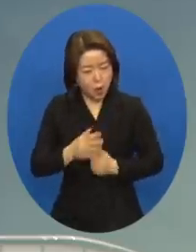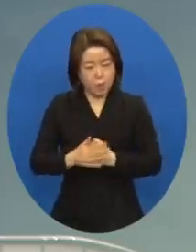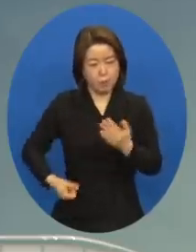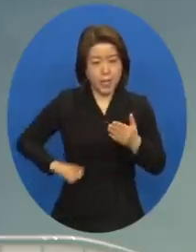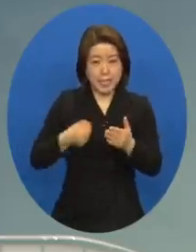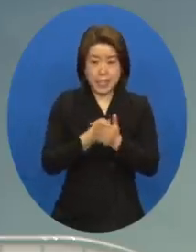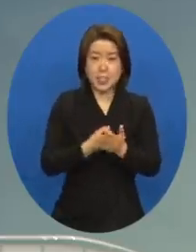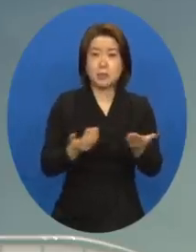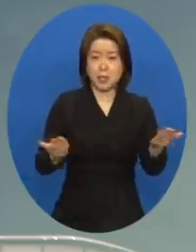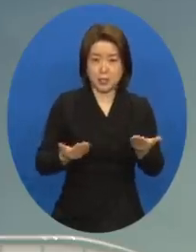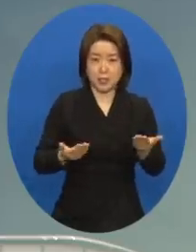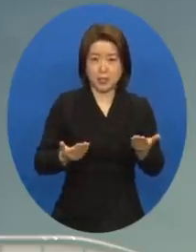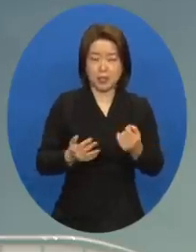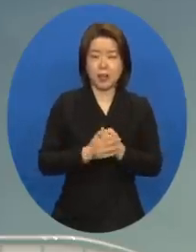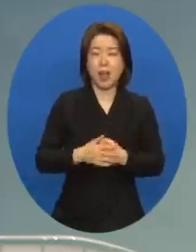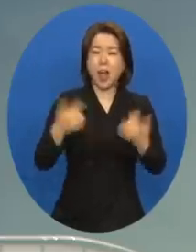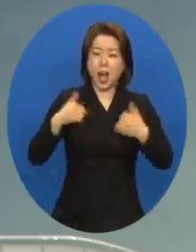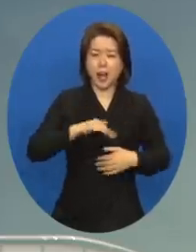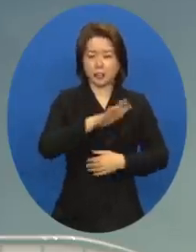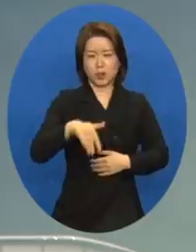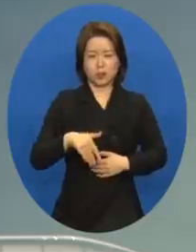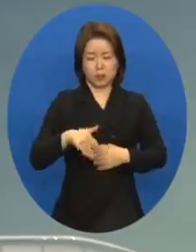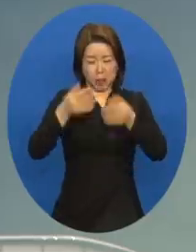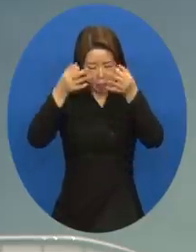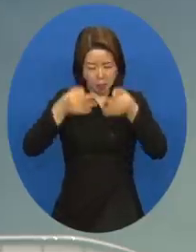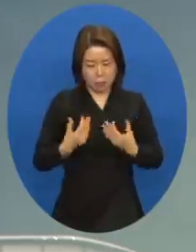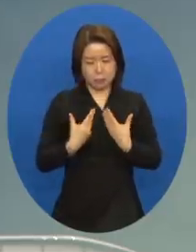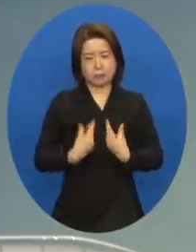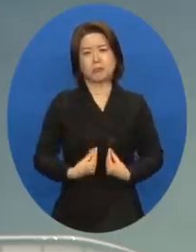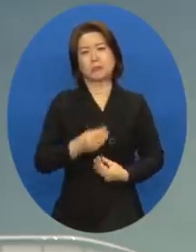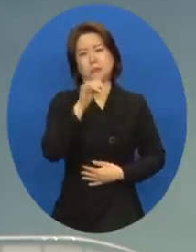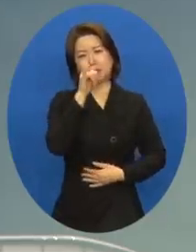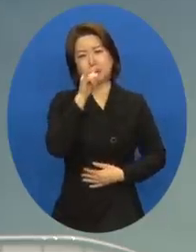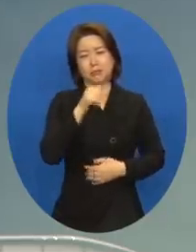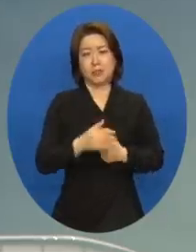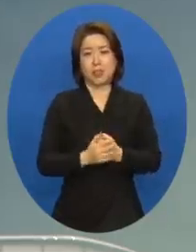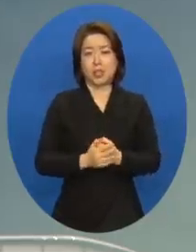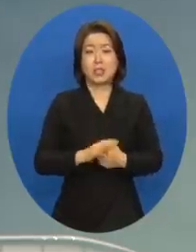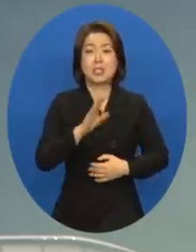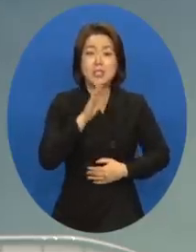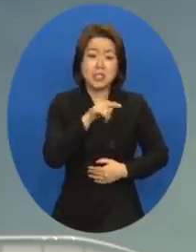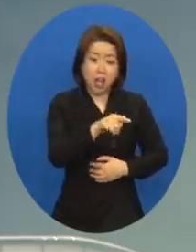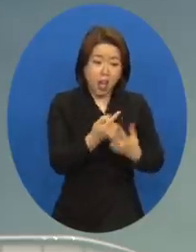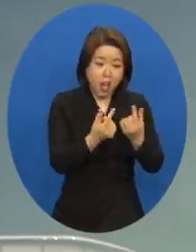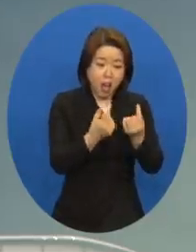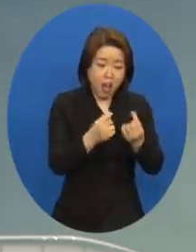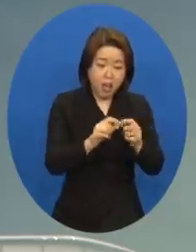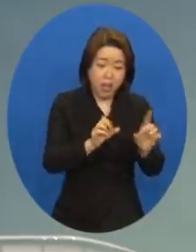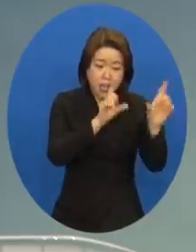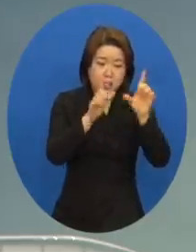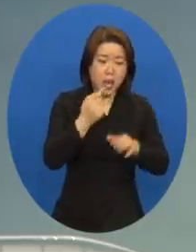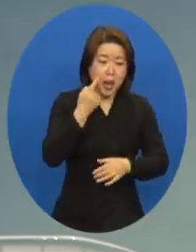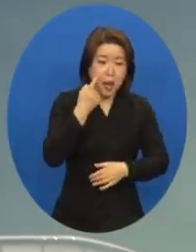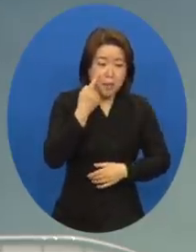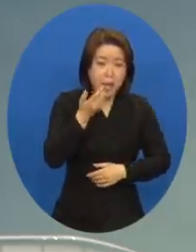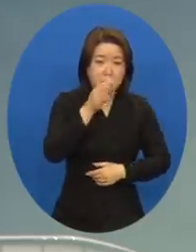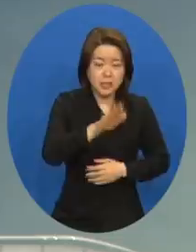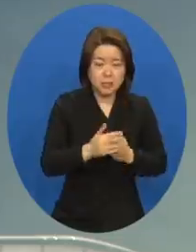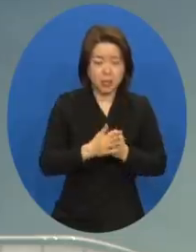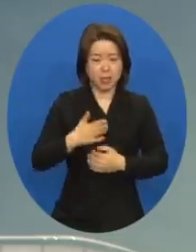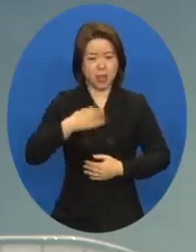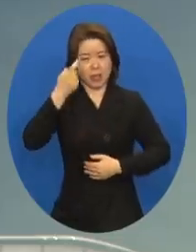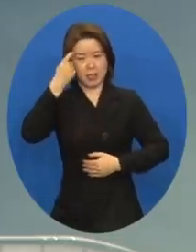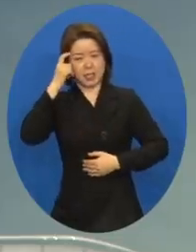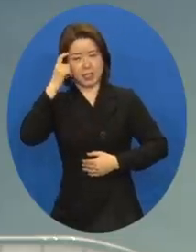결심하는 일, 항상 우리를 좌절시킵니다. 실제로 그렇게 살아보아도 우리가 생각했던